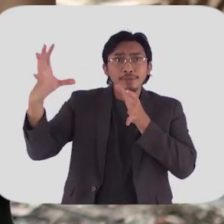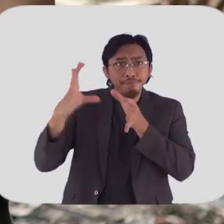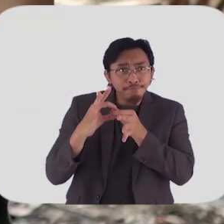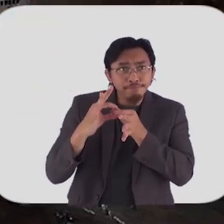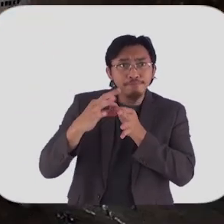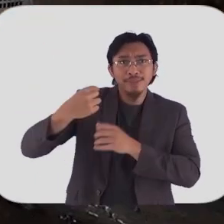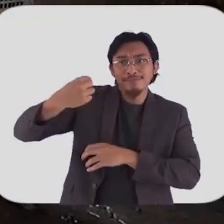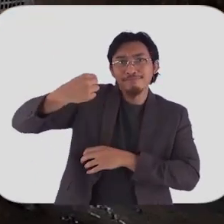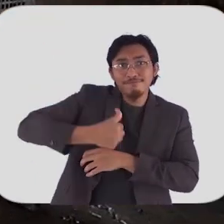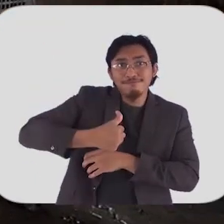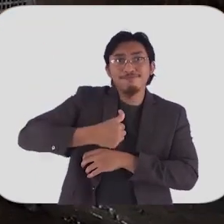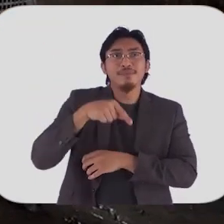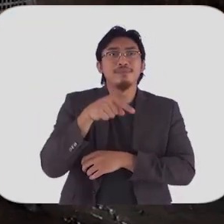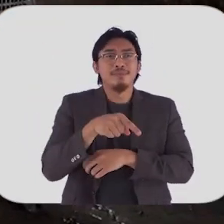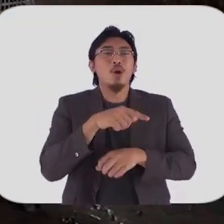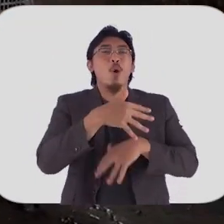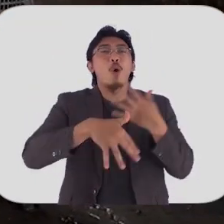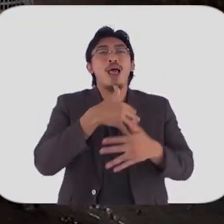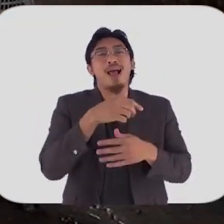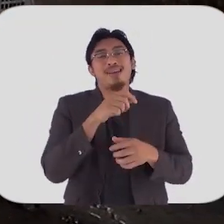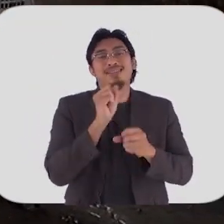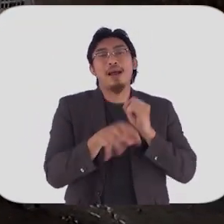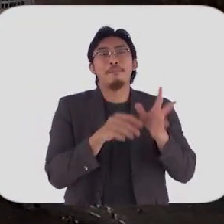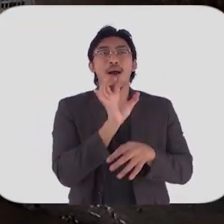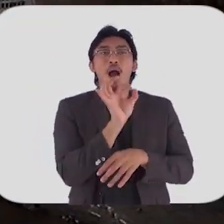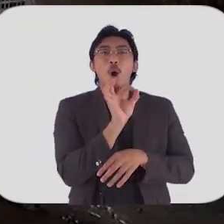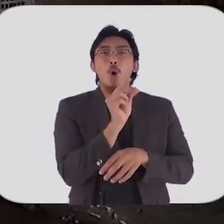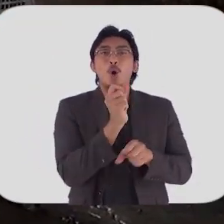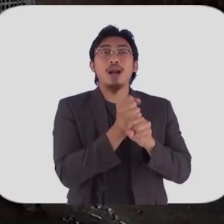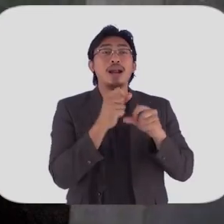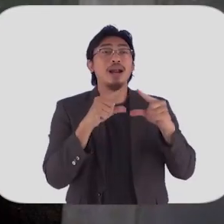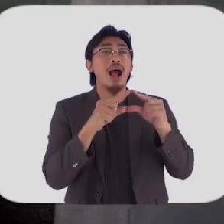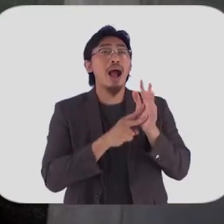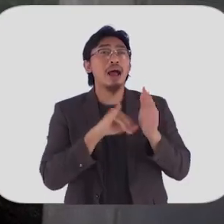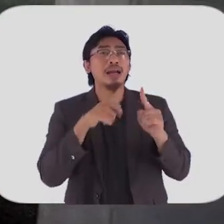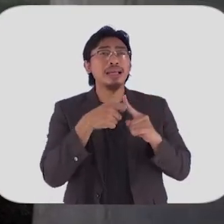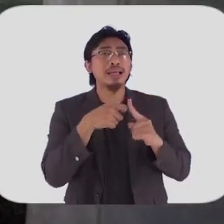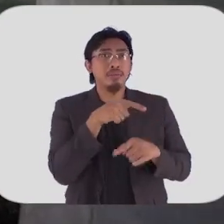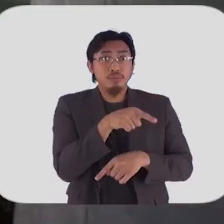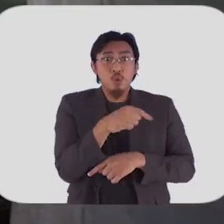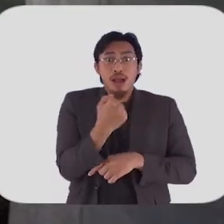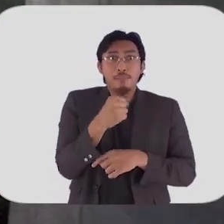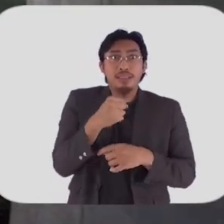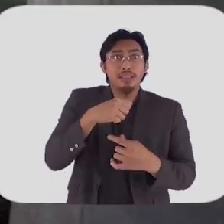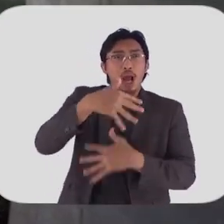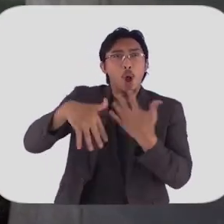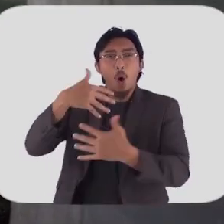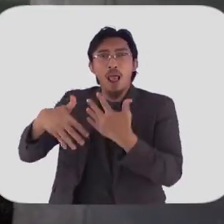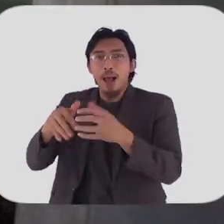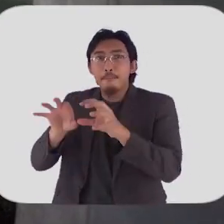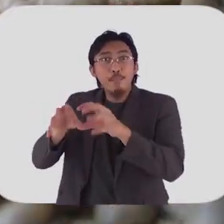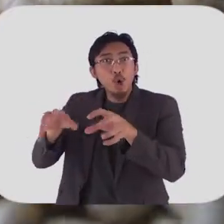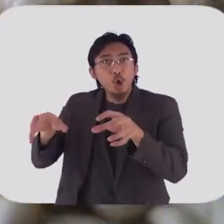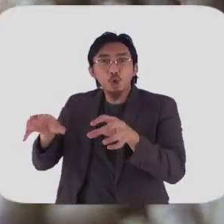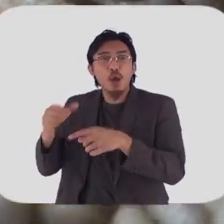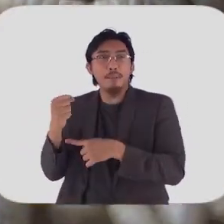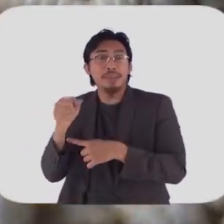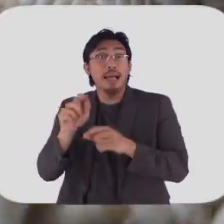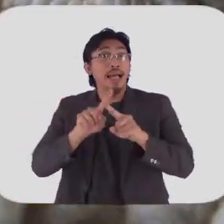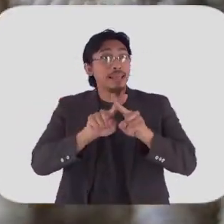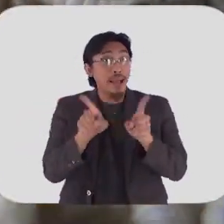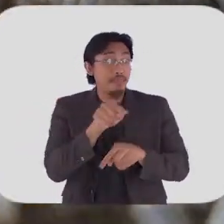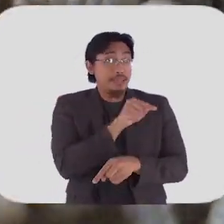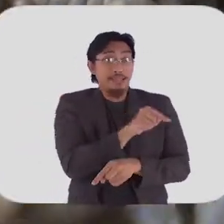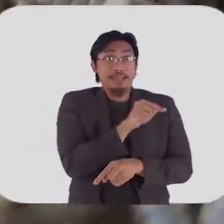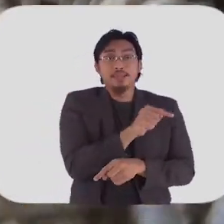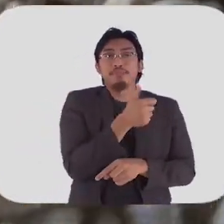industri untuk mengolah sampah yang memang sampah organik yang memang tidak bisa diolah menjadi produk jual lagi ya. Yang memang